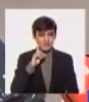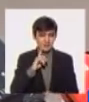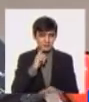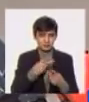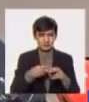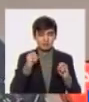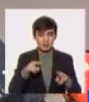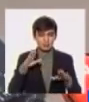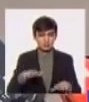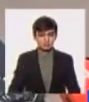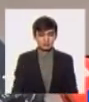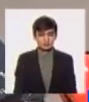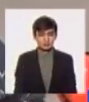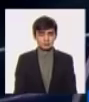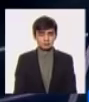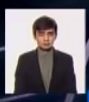специальном учреждении.